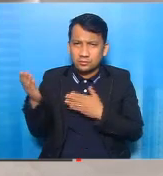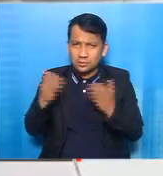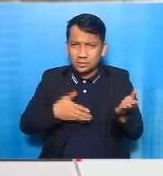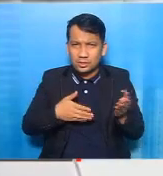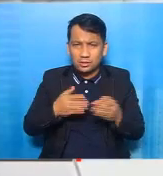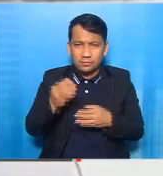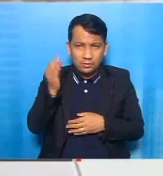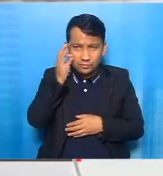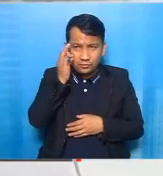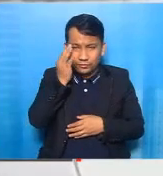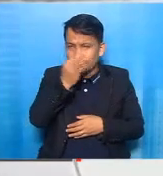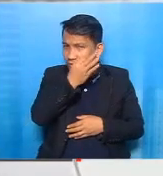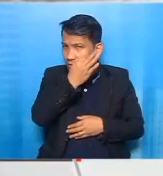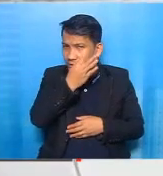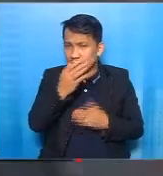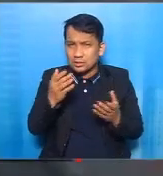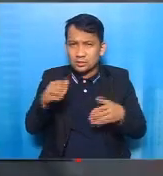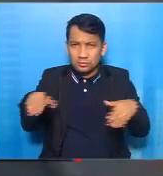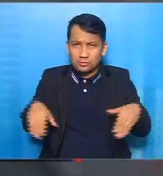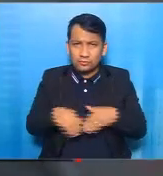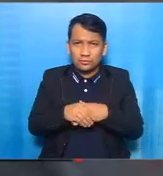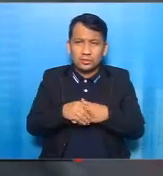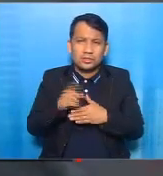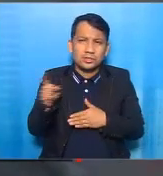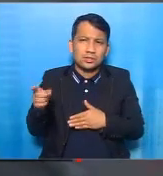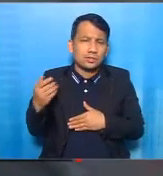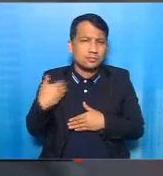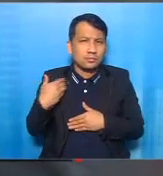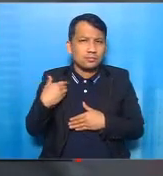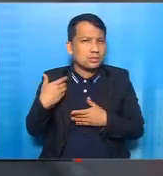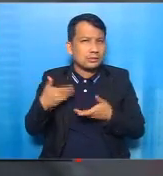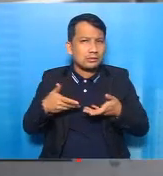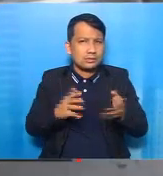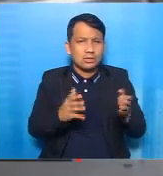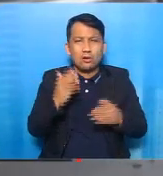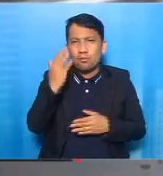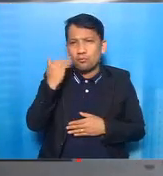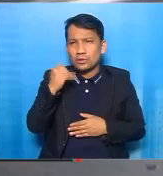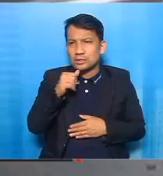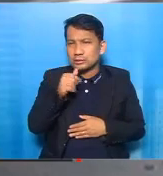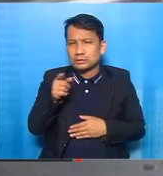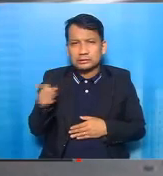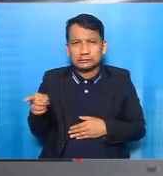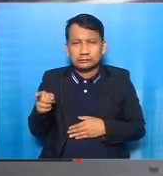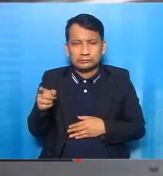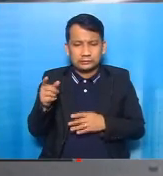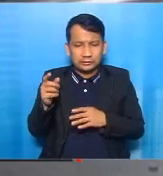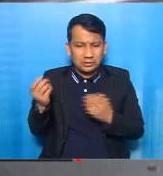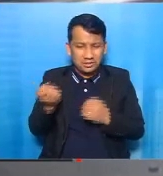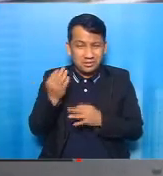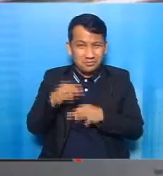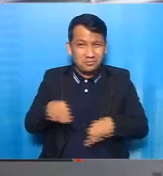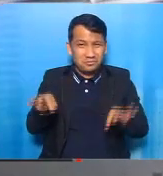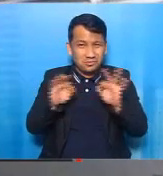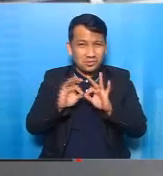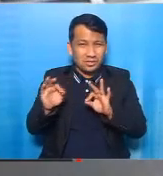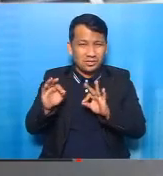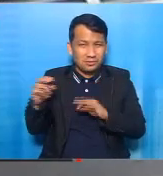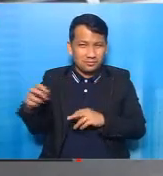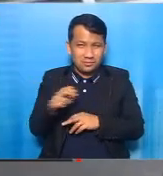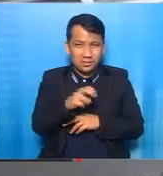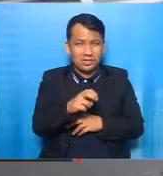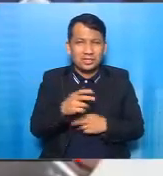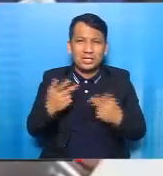ng bulaklak ang van na ito para sa kasal ng isang kaanak, pero di sila pinadaan dahil hindi maituturing na essential travel ang kanilang biyahe.